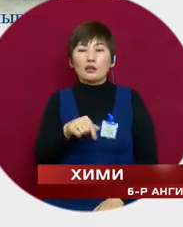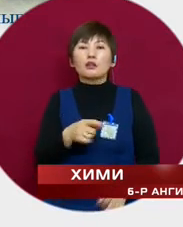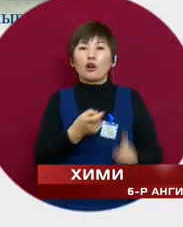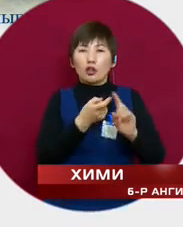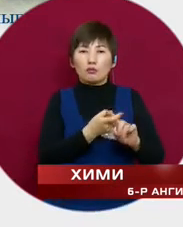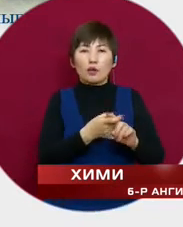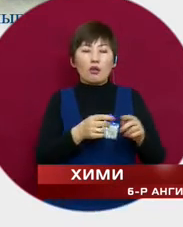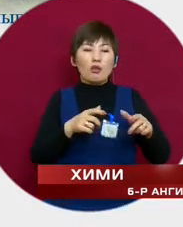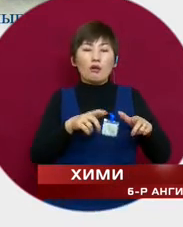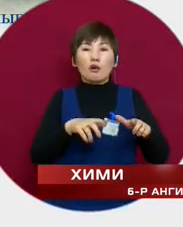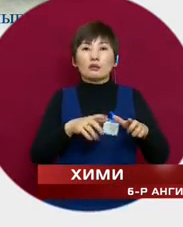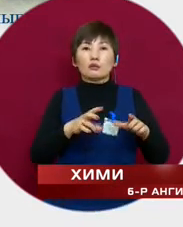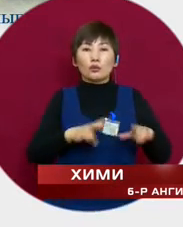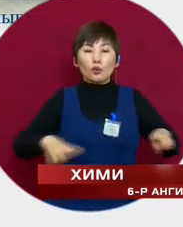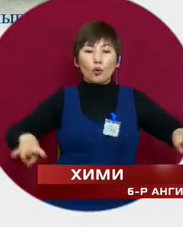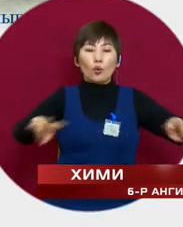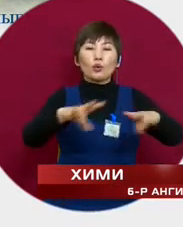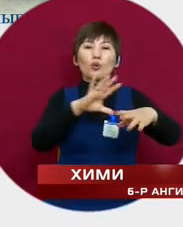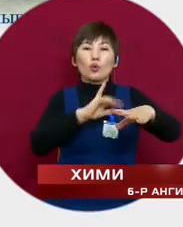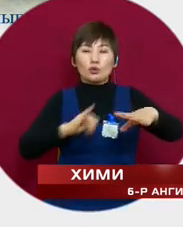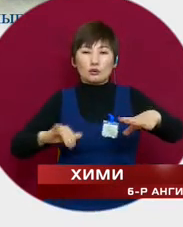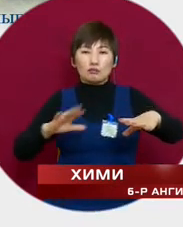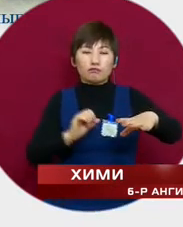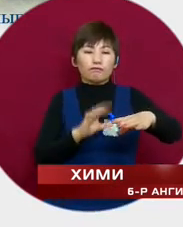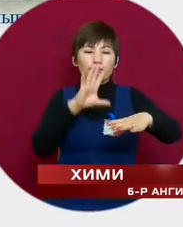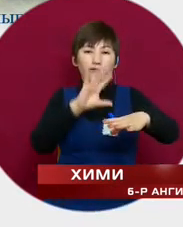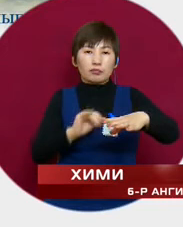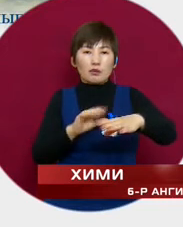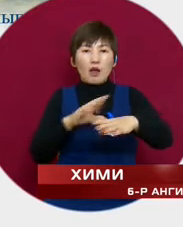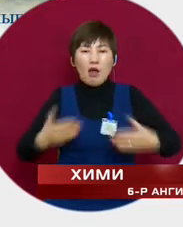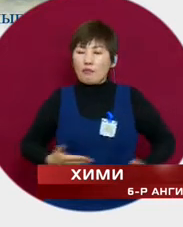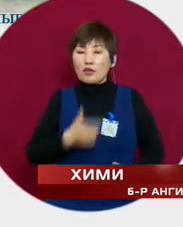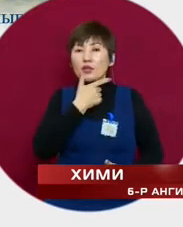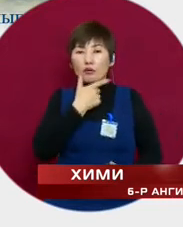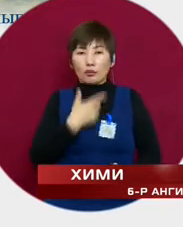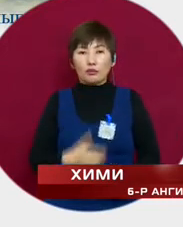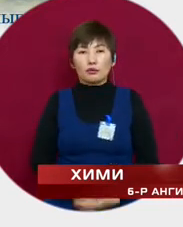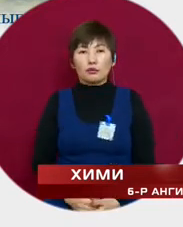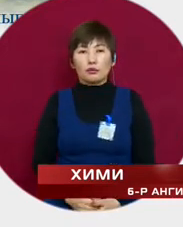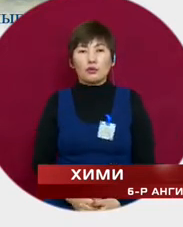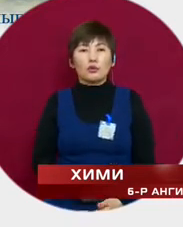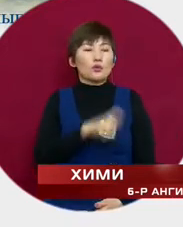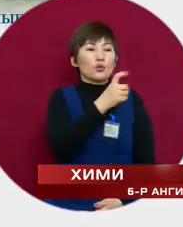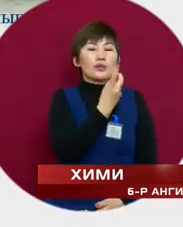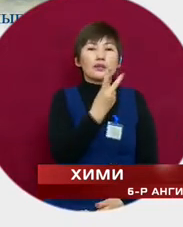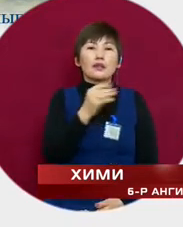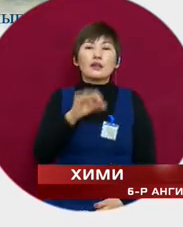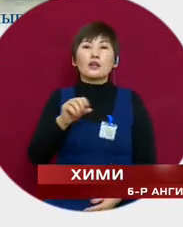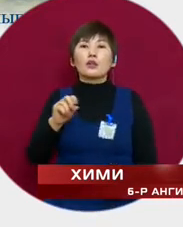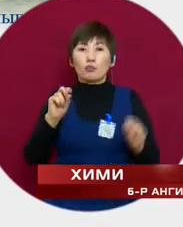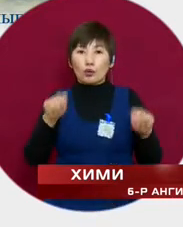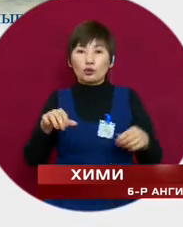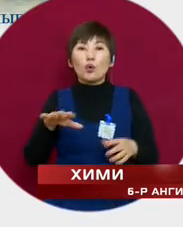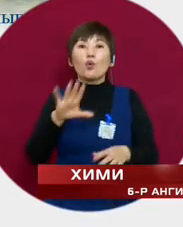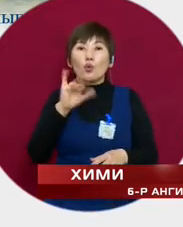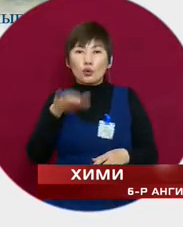нуурын усанд амьдарч буй амьтан ургамал амьдрах боломжгүй болдог. Хүчлэг болгосон усыг